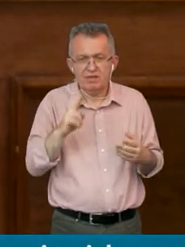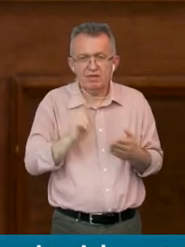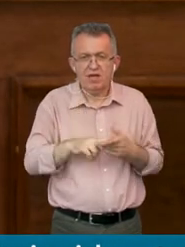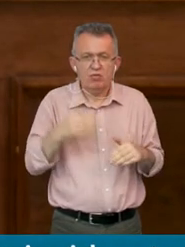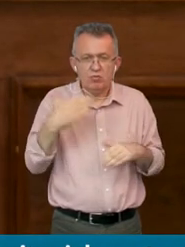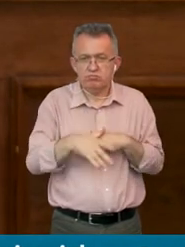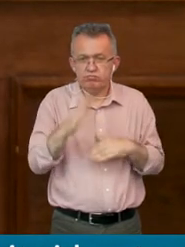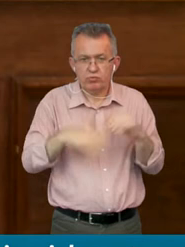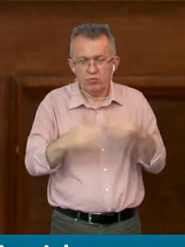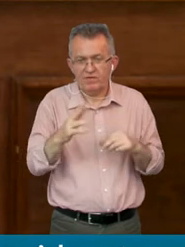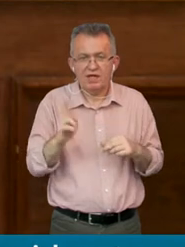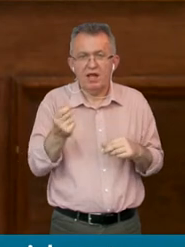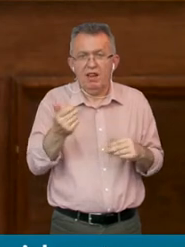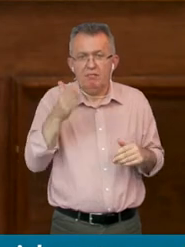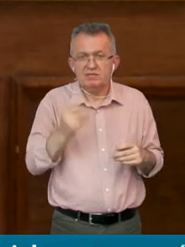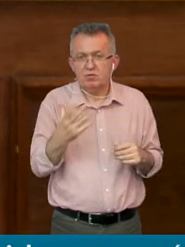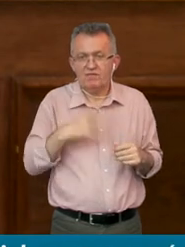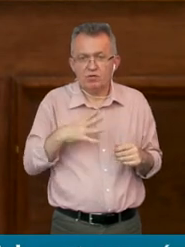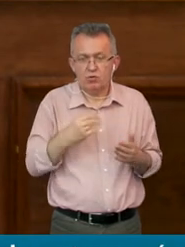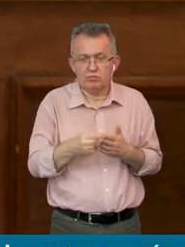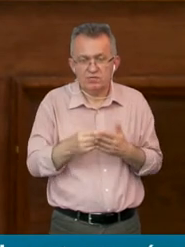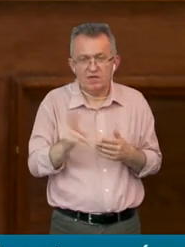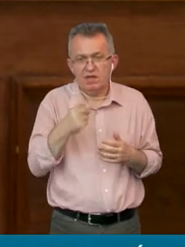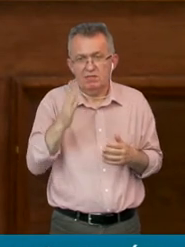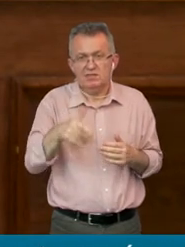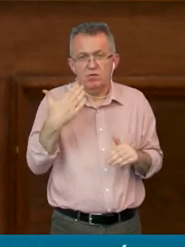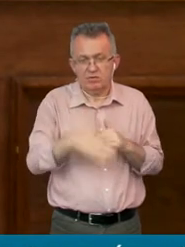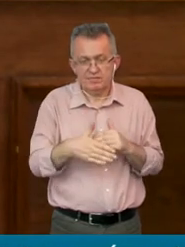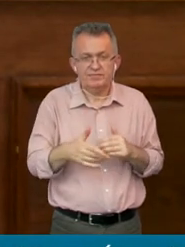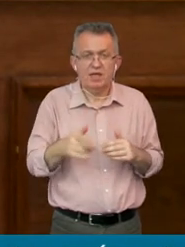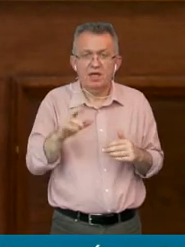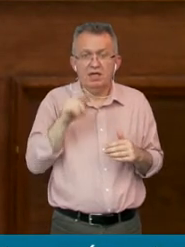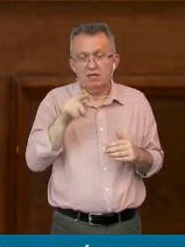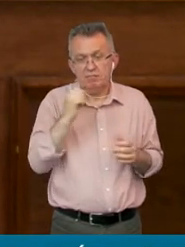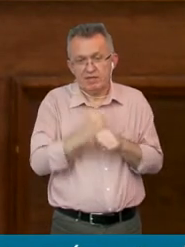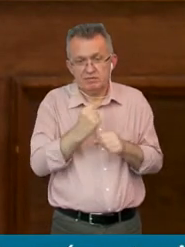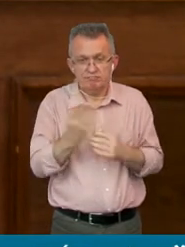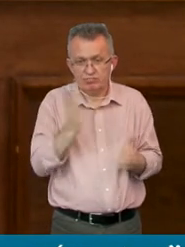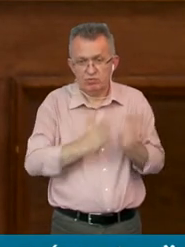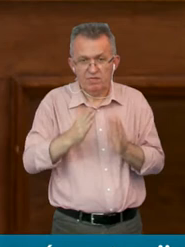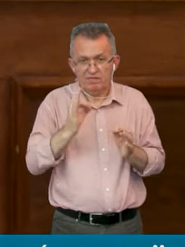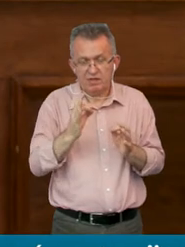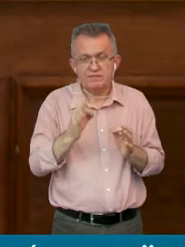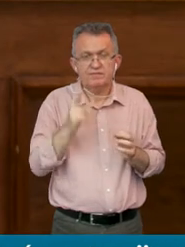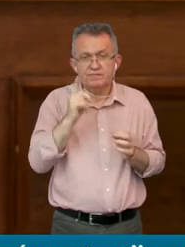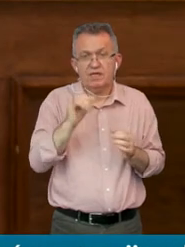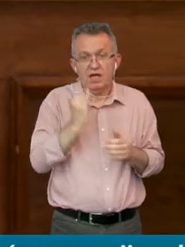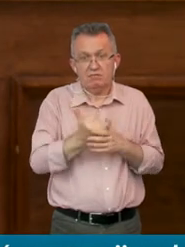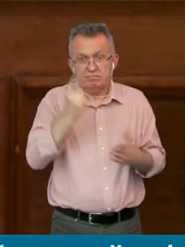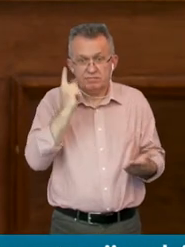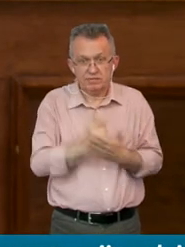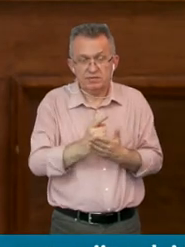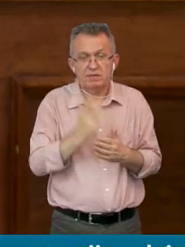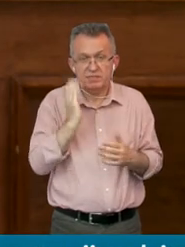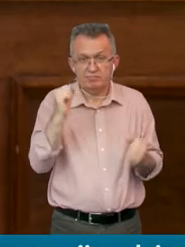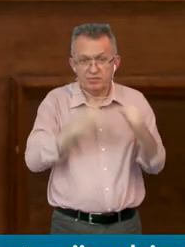dokończenie budowy, więc nie wiemy, za ile to nastąpi i w jakim terminie. Natomiast trwają prace przygotowawcze. Jak tylko